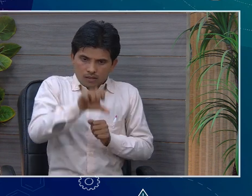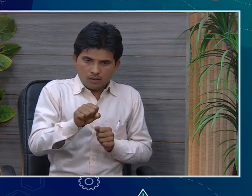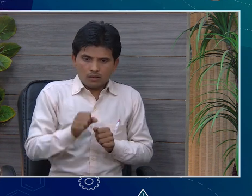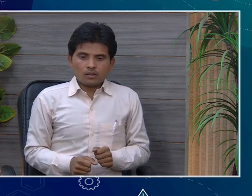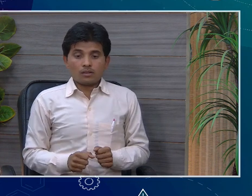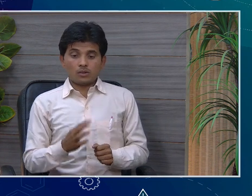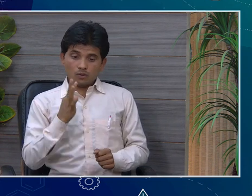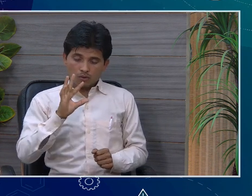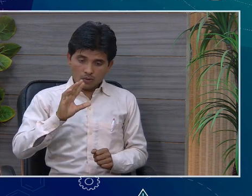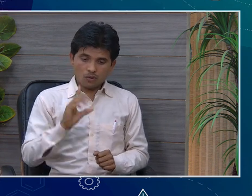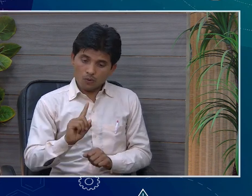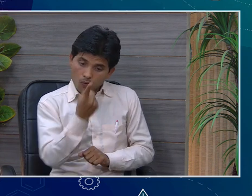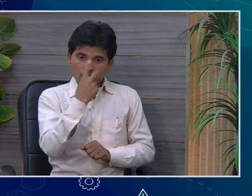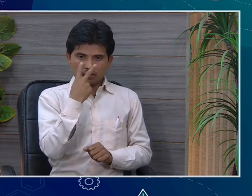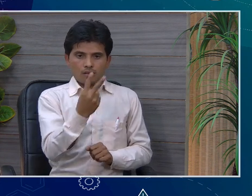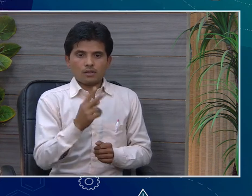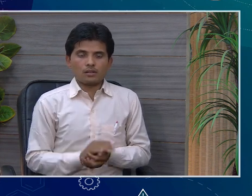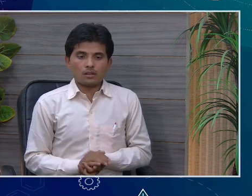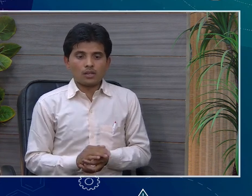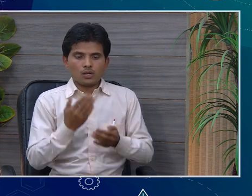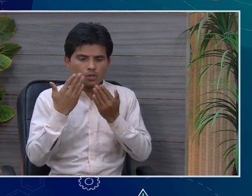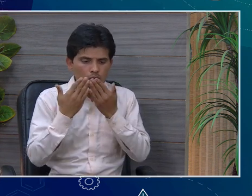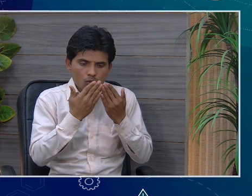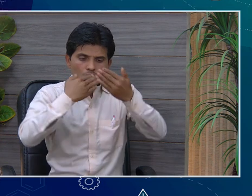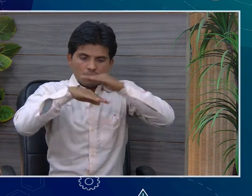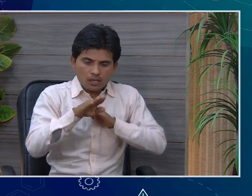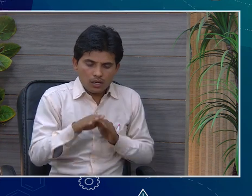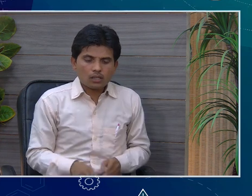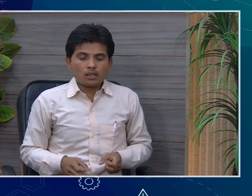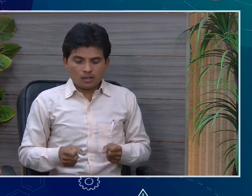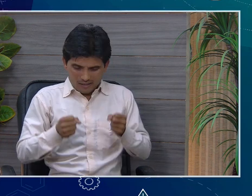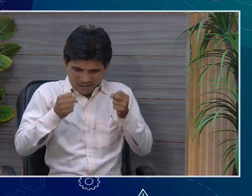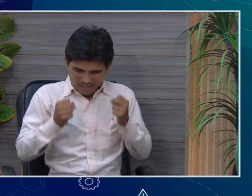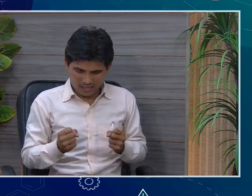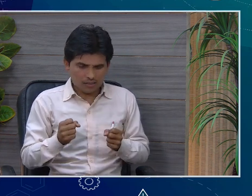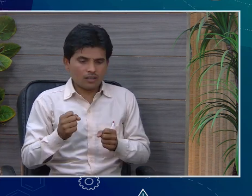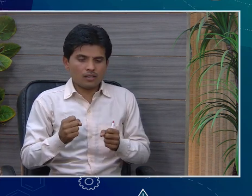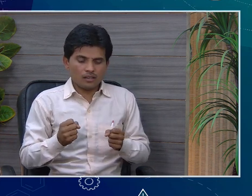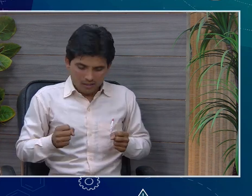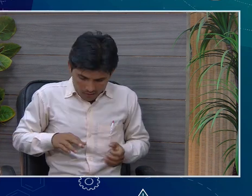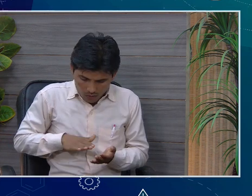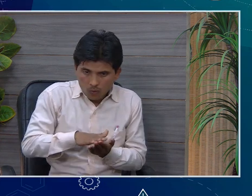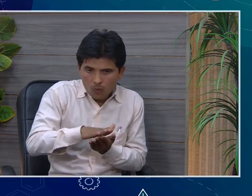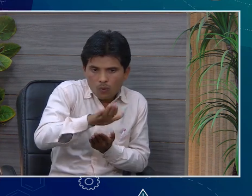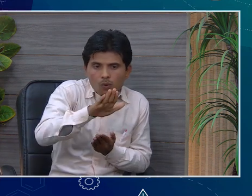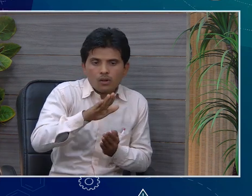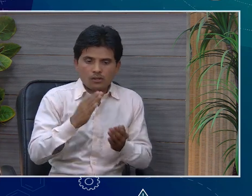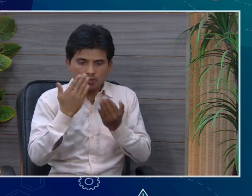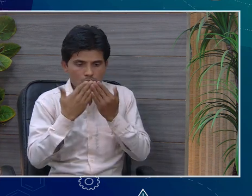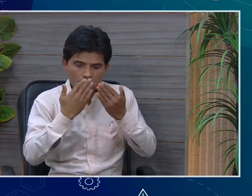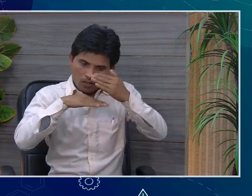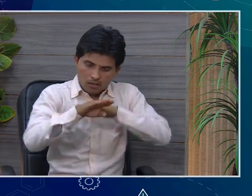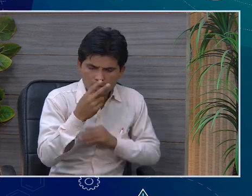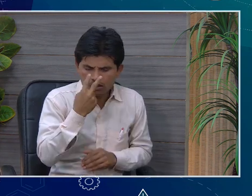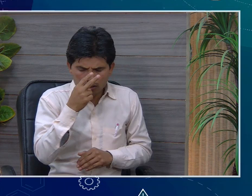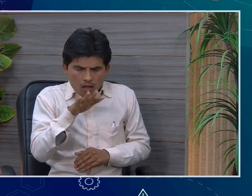है वह सबसे पहले हमें देखना है स्कूल के अंदर ऐसे रेंस बने यहां पर कि अगर कोई बच्चा भी चेहरे पर चढ़ता है तो उसको व्हील चेयर पर जाने की आसानी हो अगर कोई बच्चा